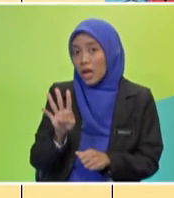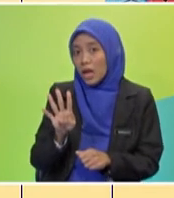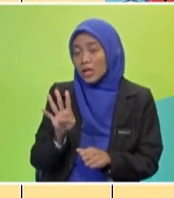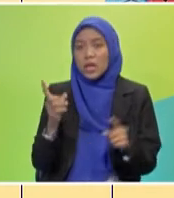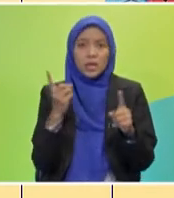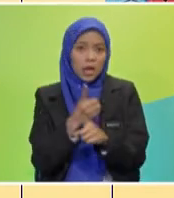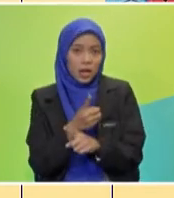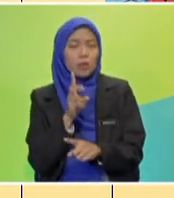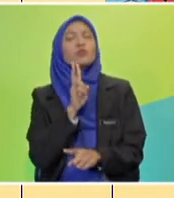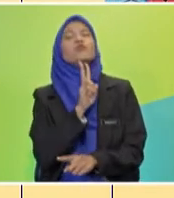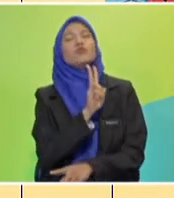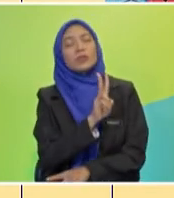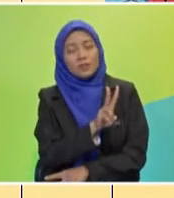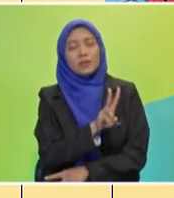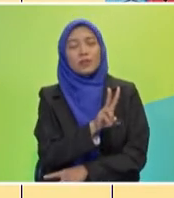darab 2.